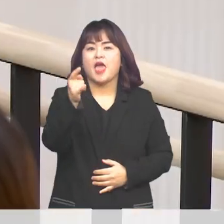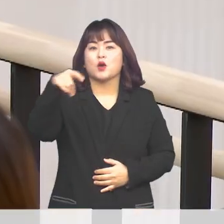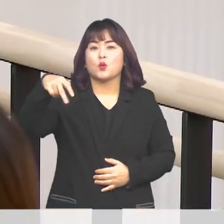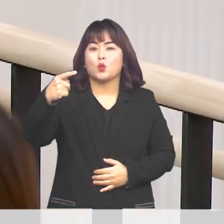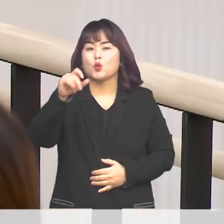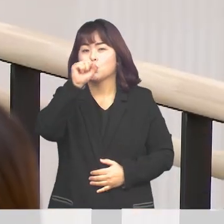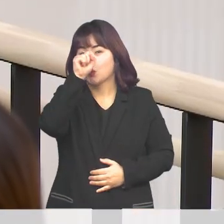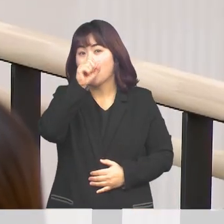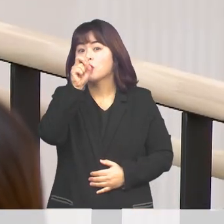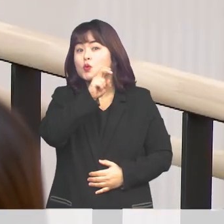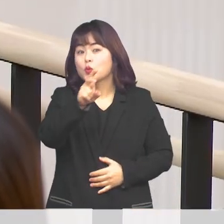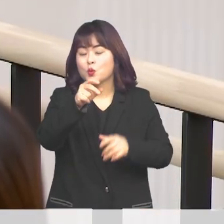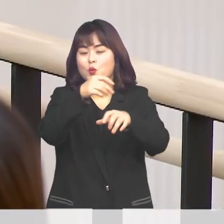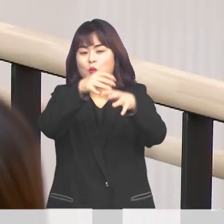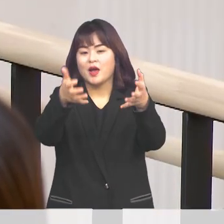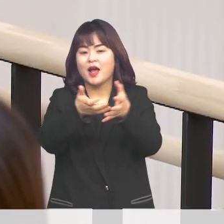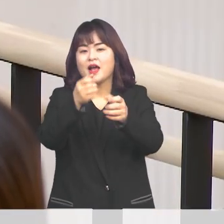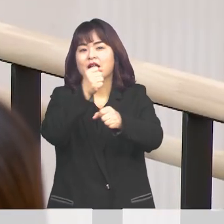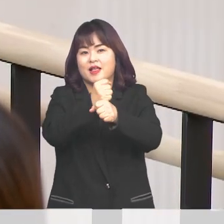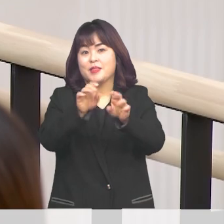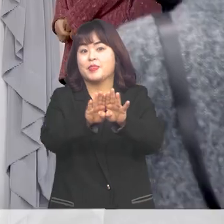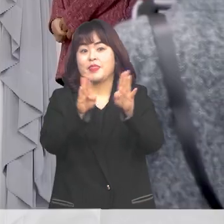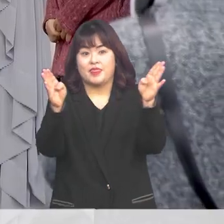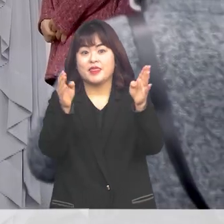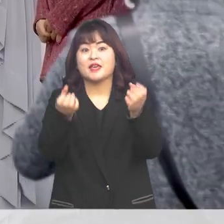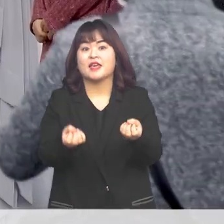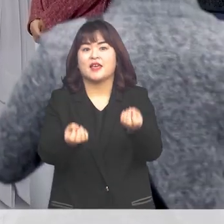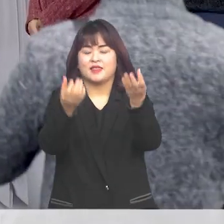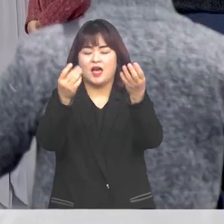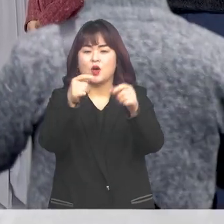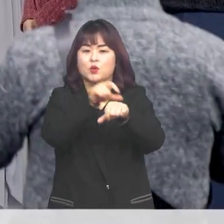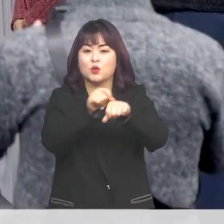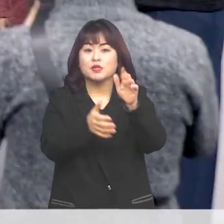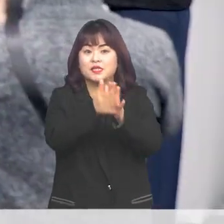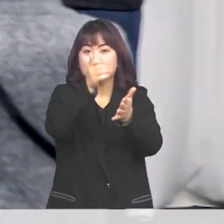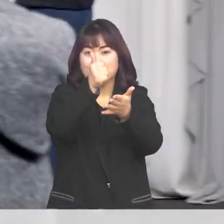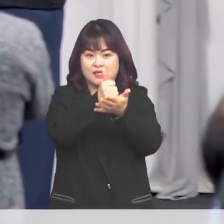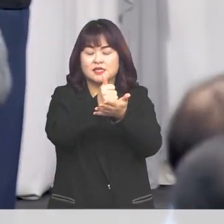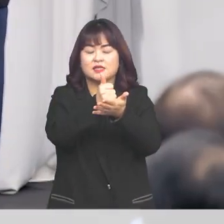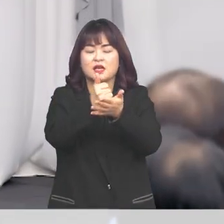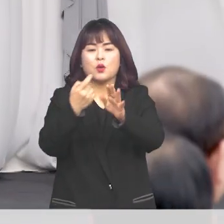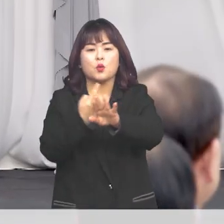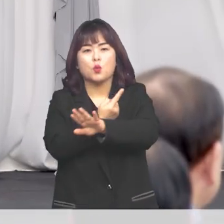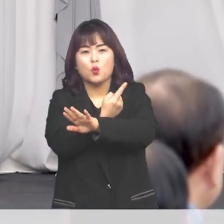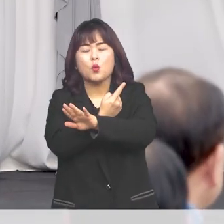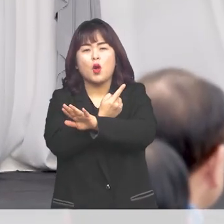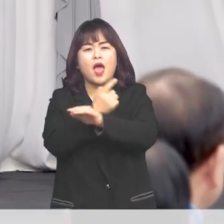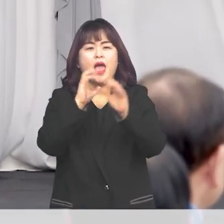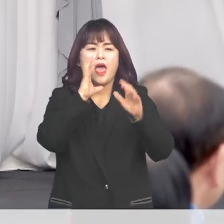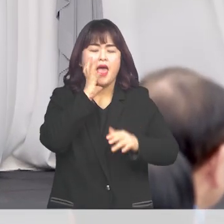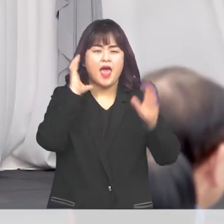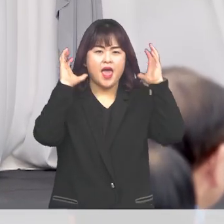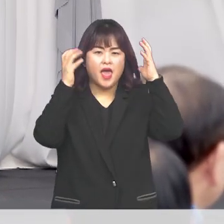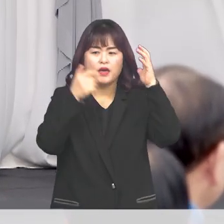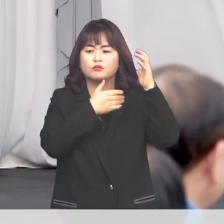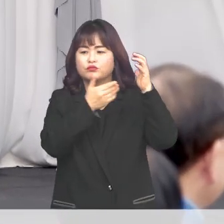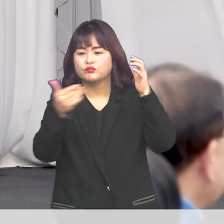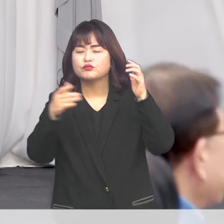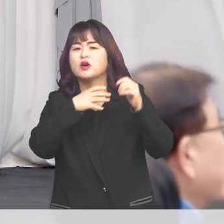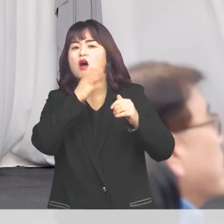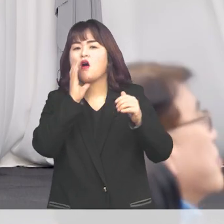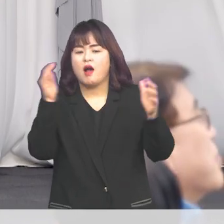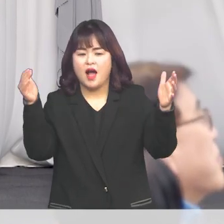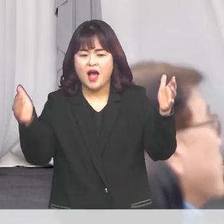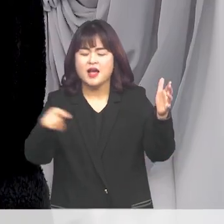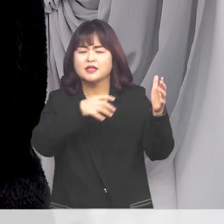조화용의 발대식을 개최했습니다. 이날 발대식에는 이상일 용인특례시장을 비롯해 유아부터 어르신까지 다양한